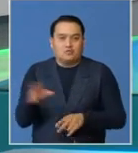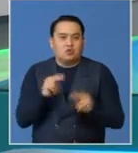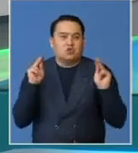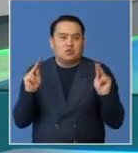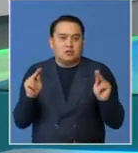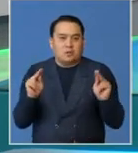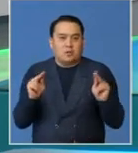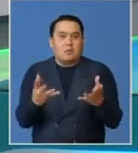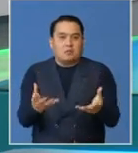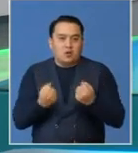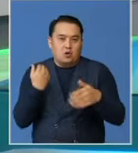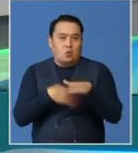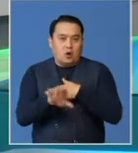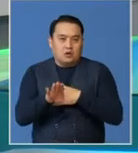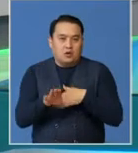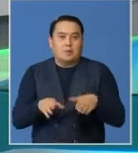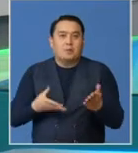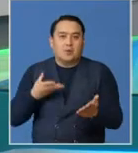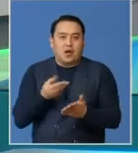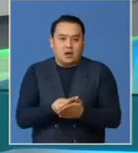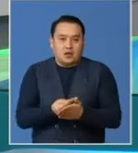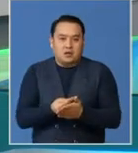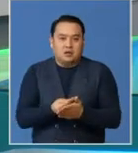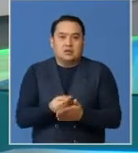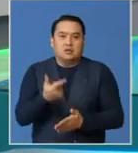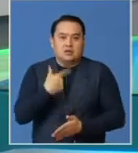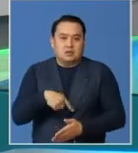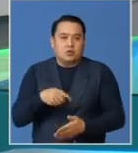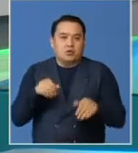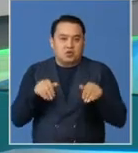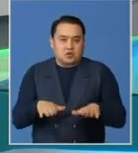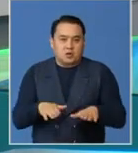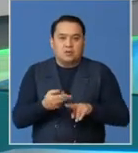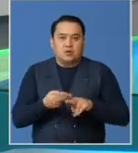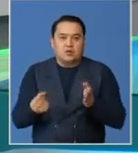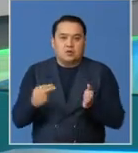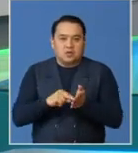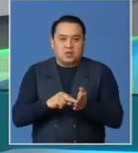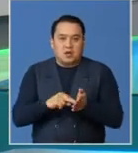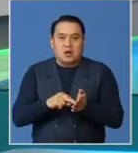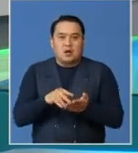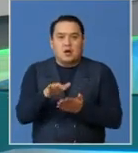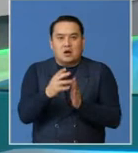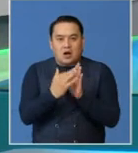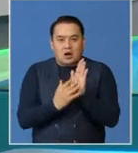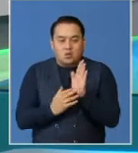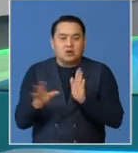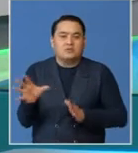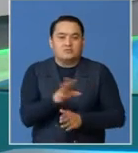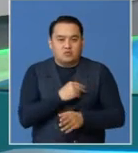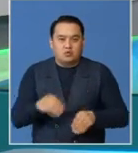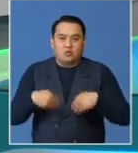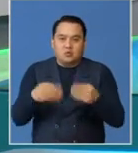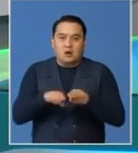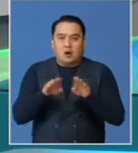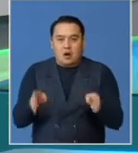честности? Бери и уходи. Платить за это или нет, тебе решать. Но при этом цена на товар, калькулятор и деньги на сдачу именно на